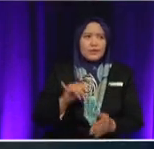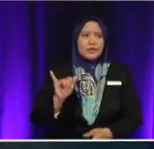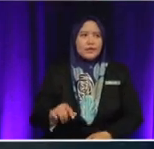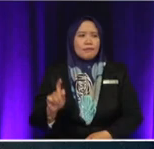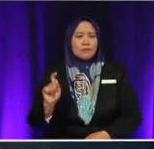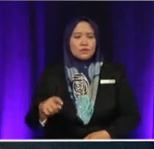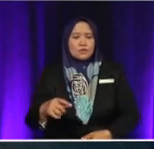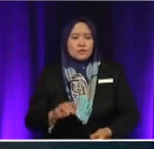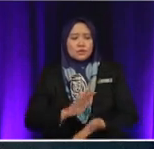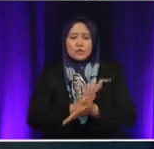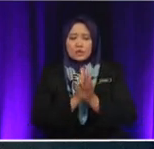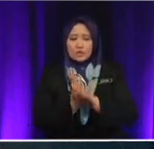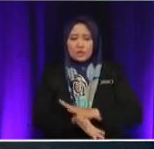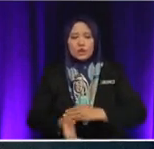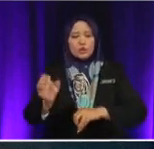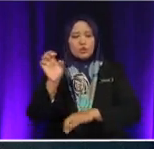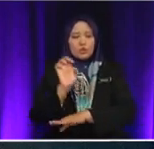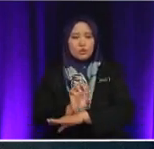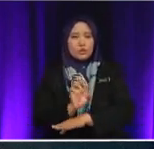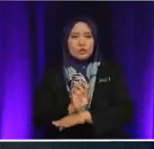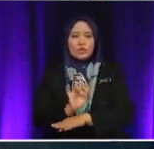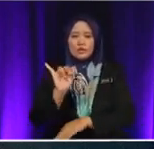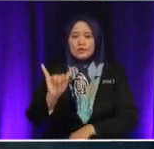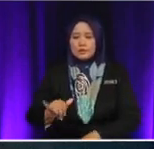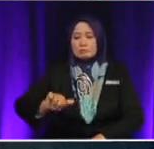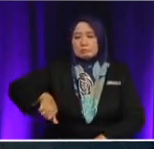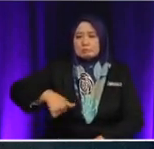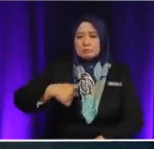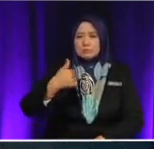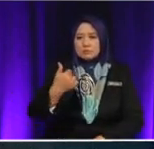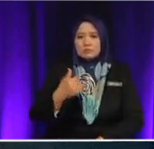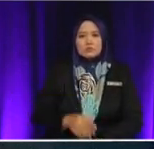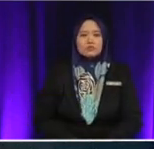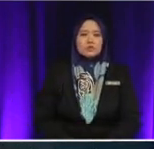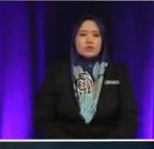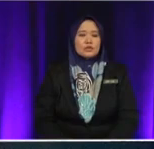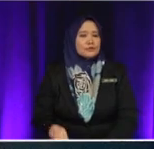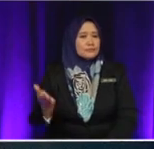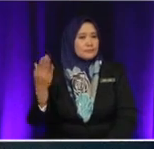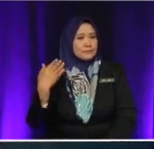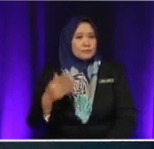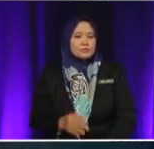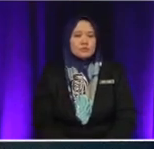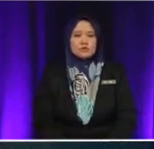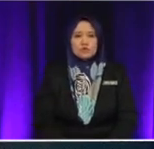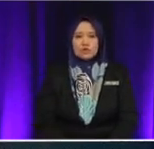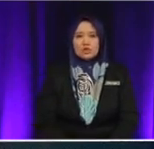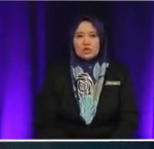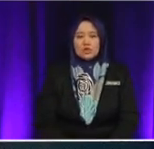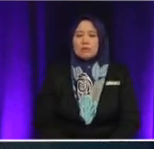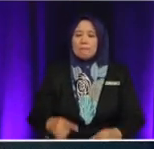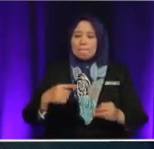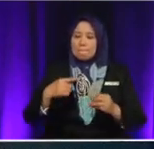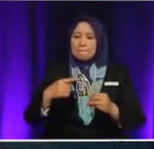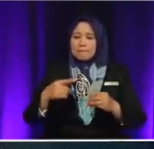menjadi usahawan yang berjaya sebenarnya? Okey. Jadi kemahiran asas keusahawanan individu dan hubungan manusia itulah dua perkara